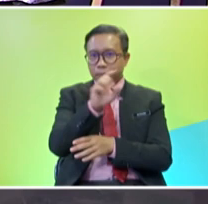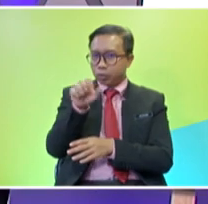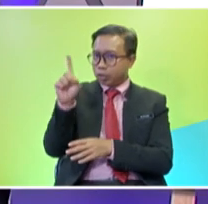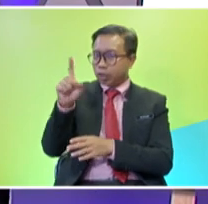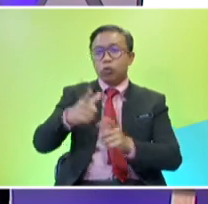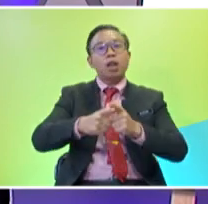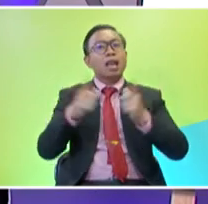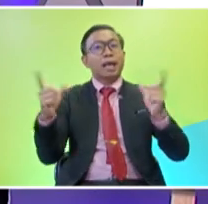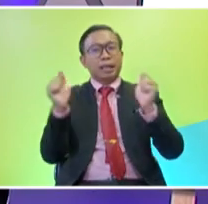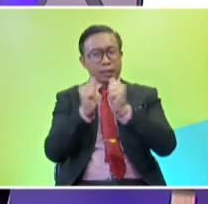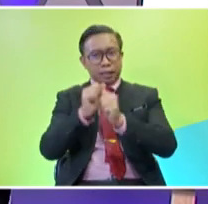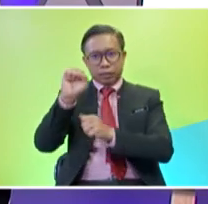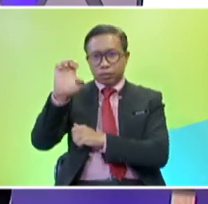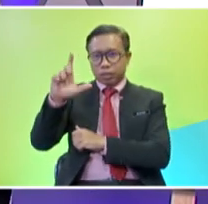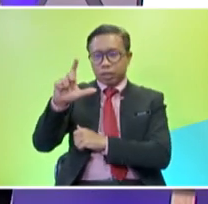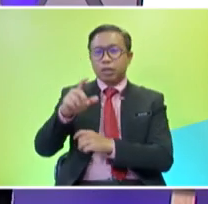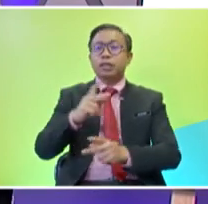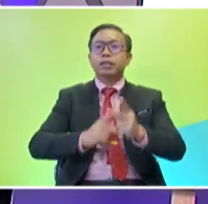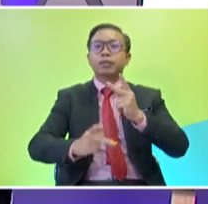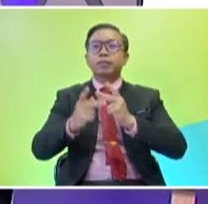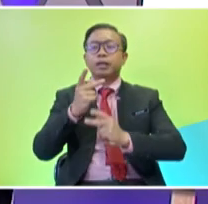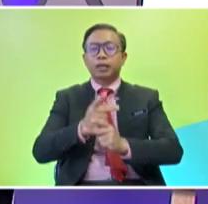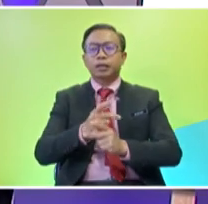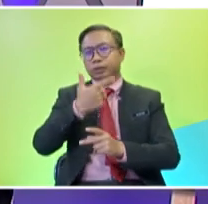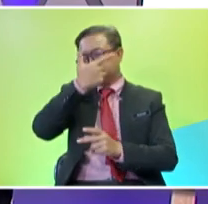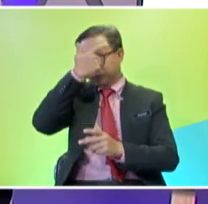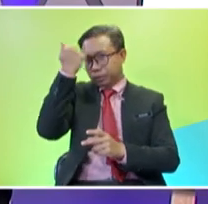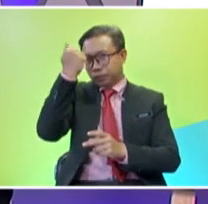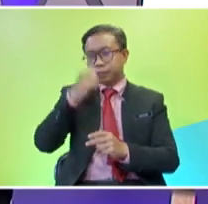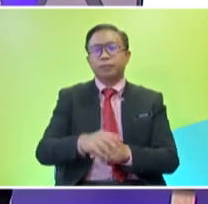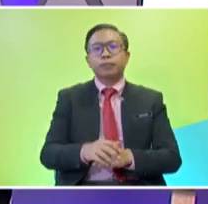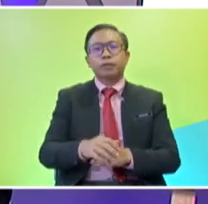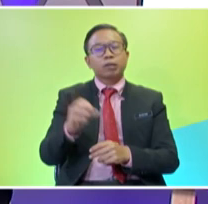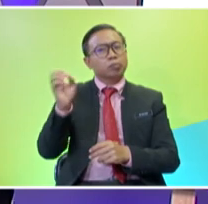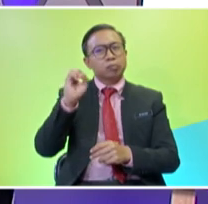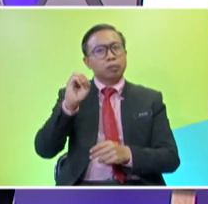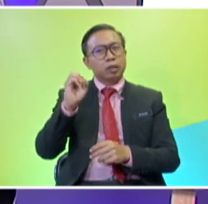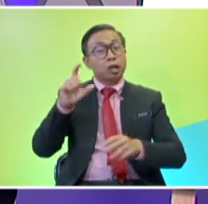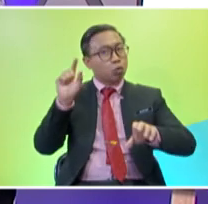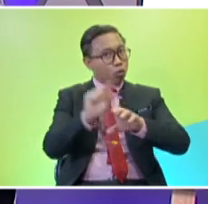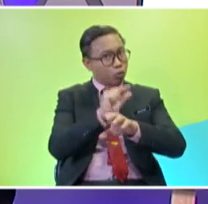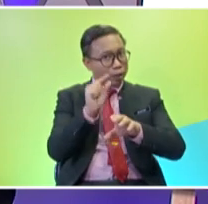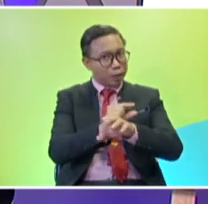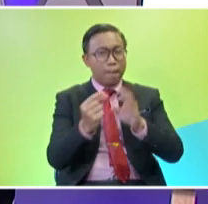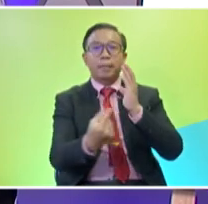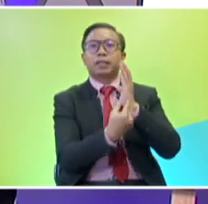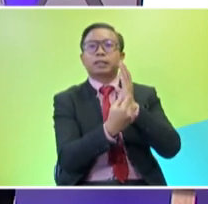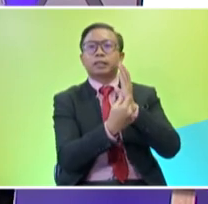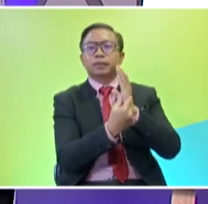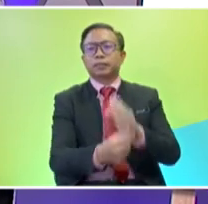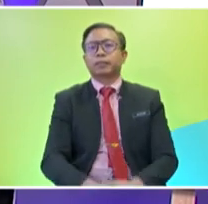dengan sel kimia sebab kalau sel kimia tidak perlu menggunakan battery